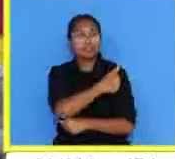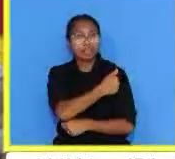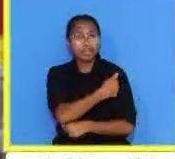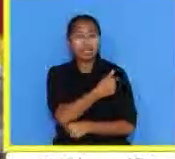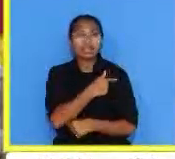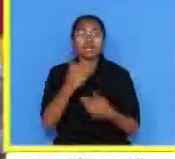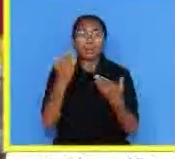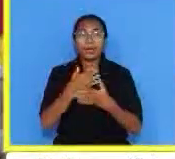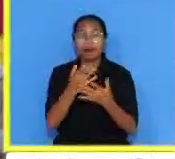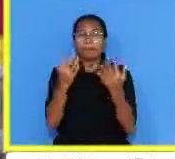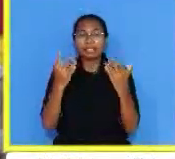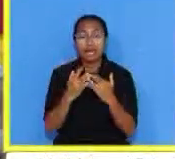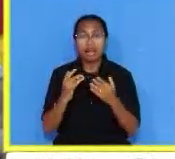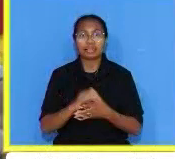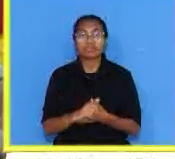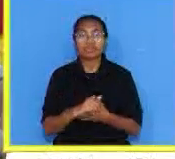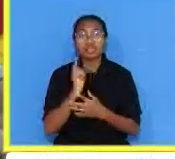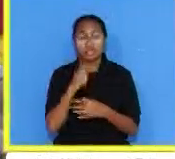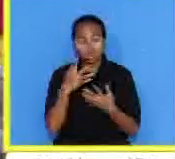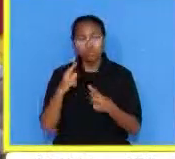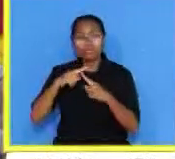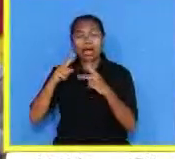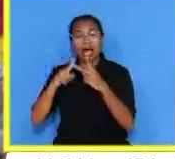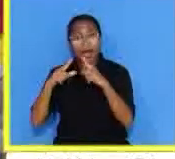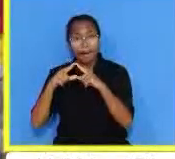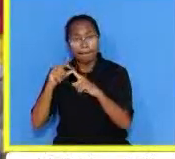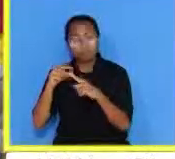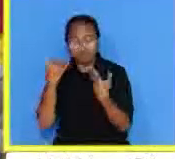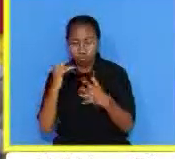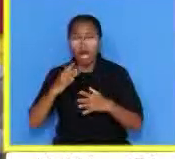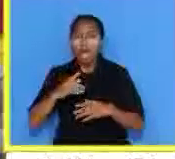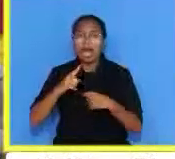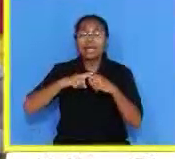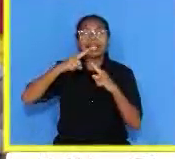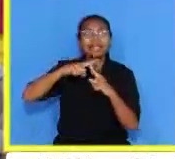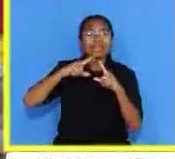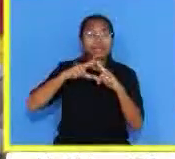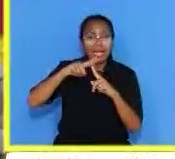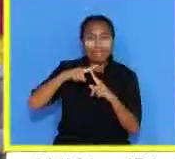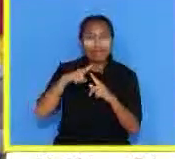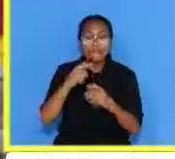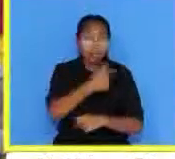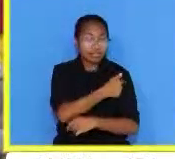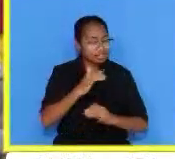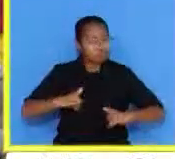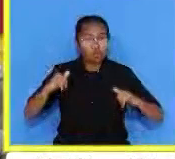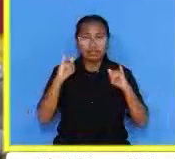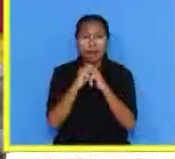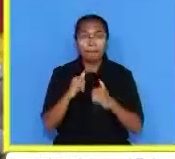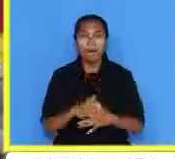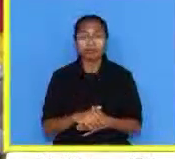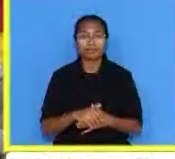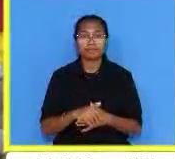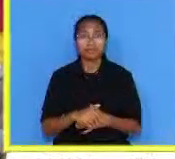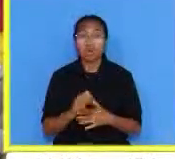kepada masyarakat. Jadi tahapannya sudah sangat ketat dan semua vaksin itu sama. baik. Terima kasih